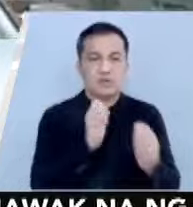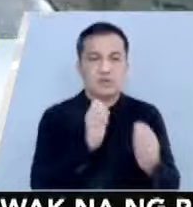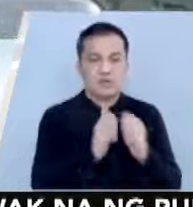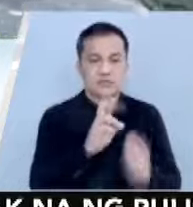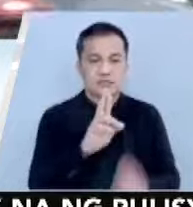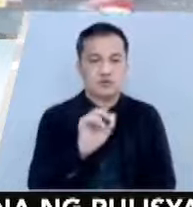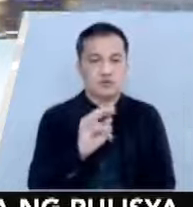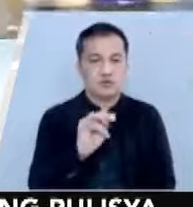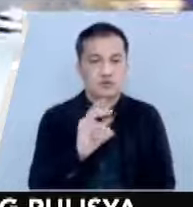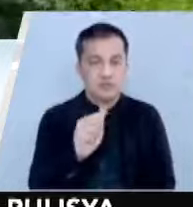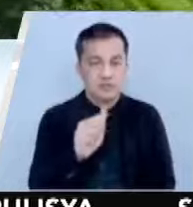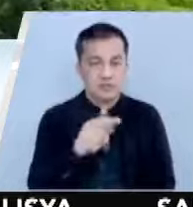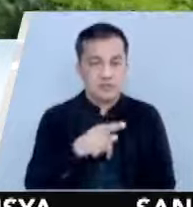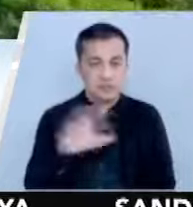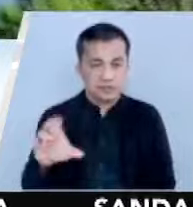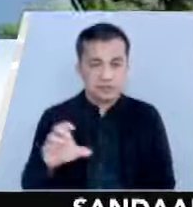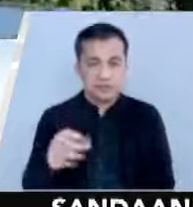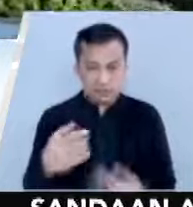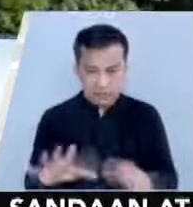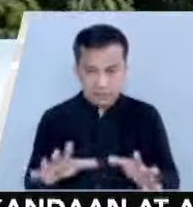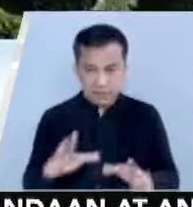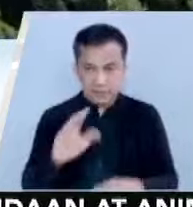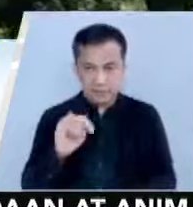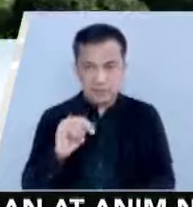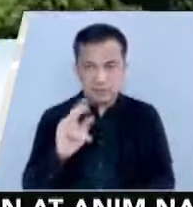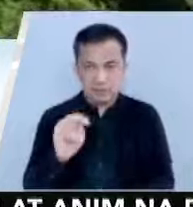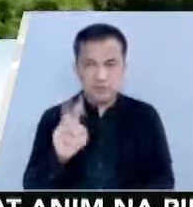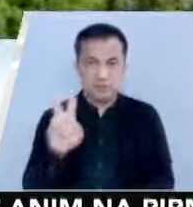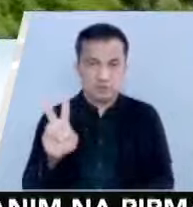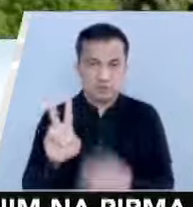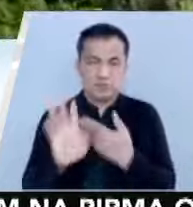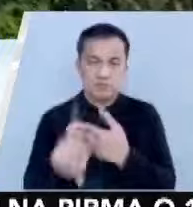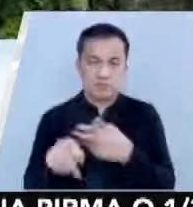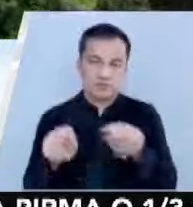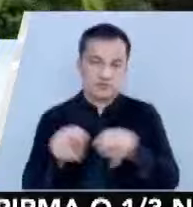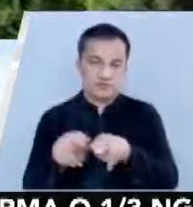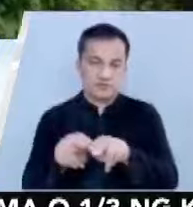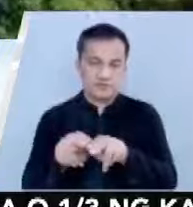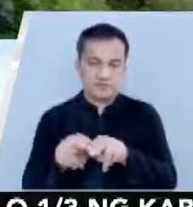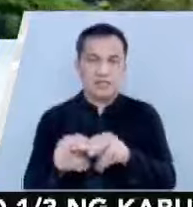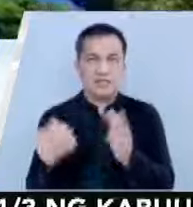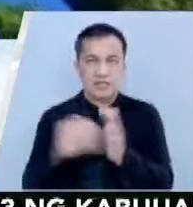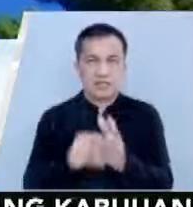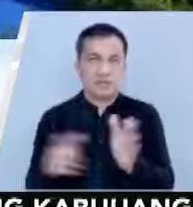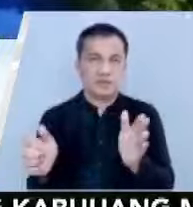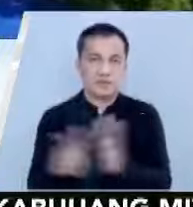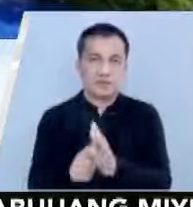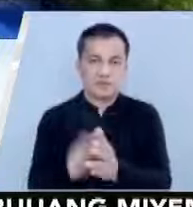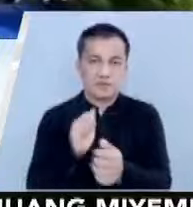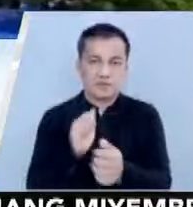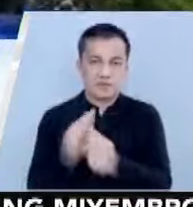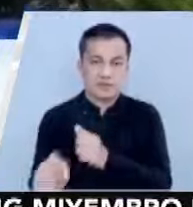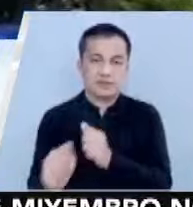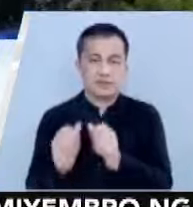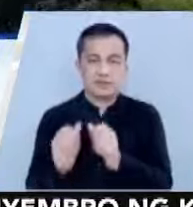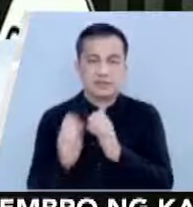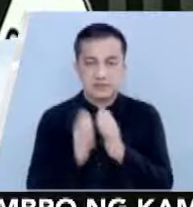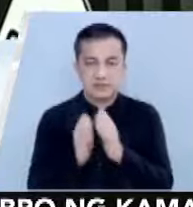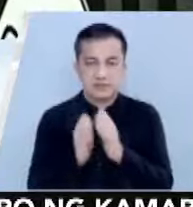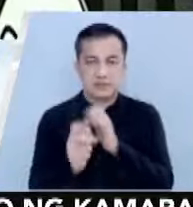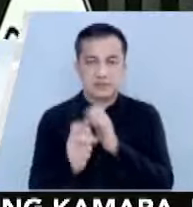Pagkatapos ng January 2, balik sa dating gawi at muli ipagbabawal ang pagdaan sa EDSA ng mga provincial